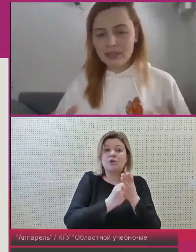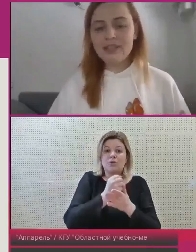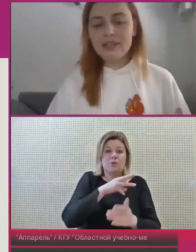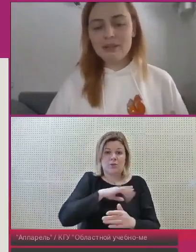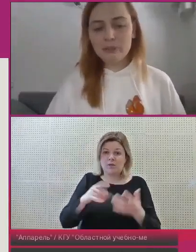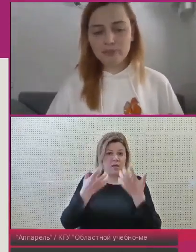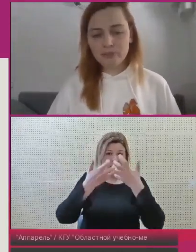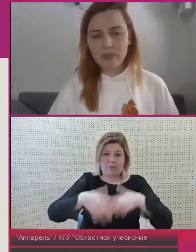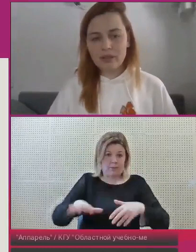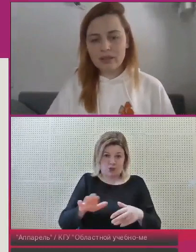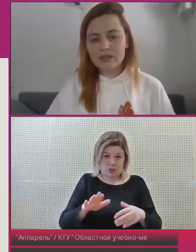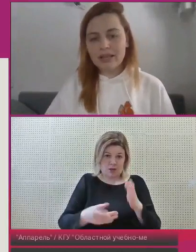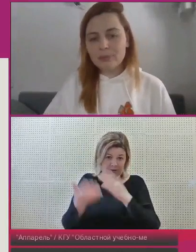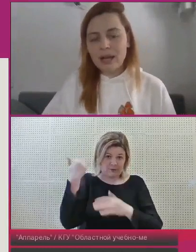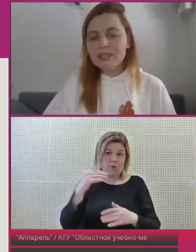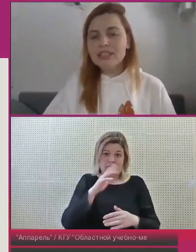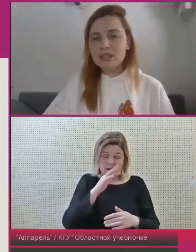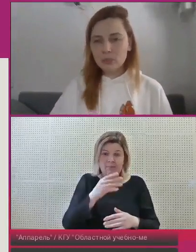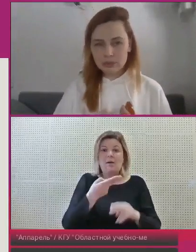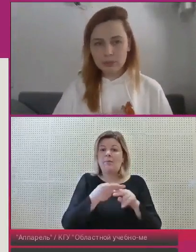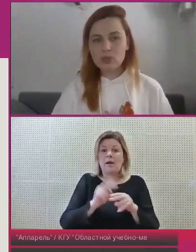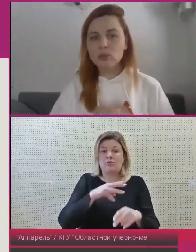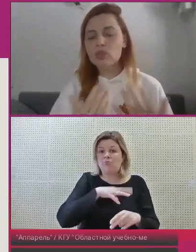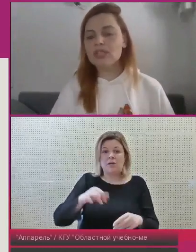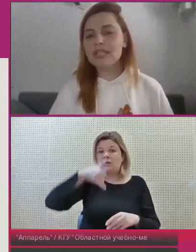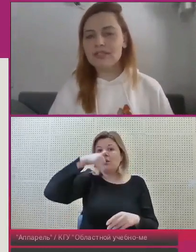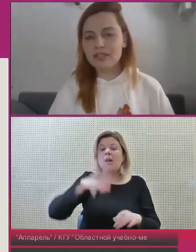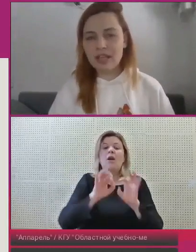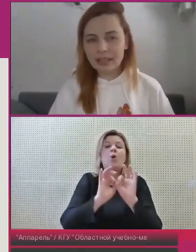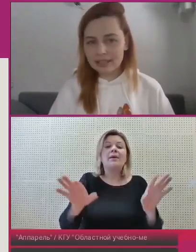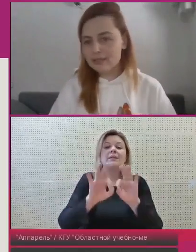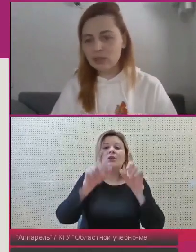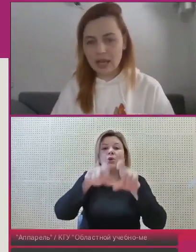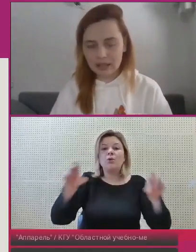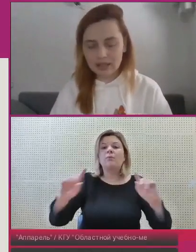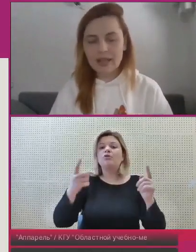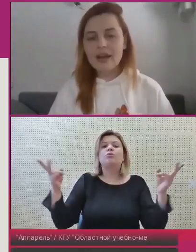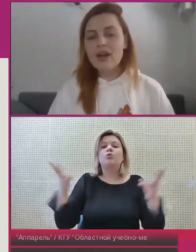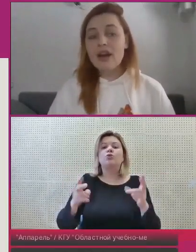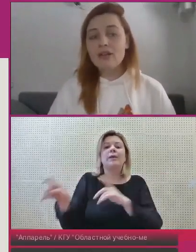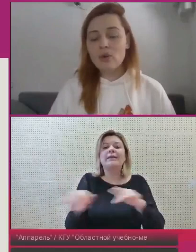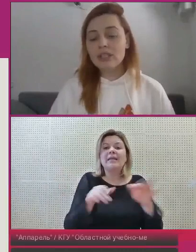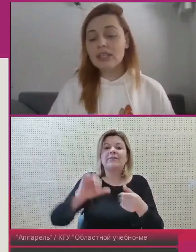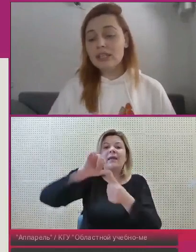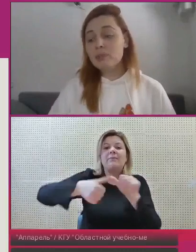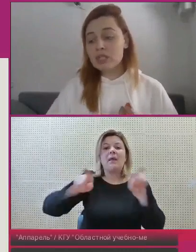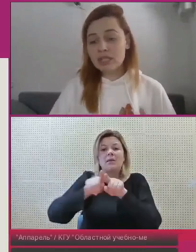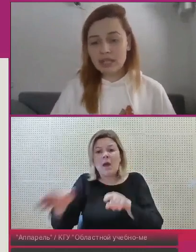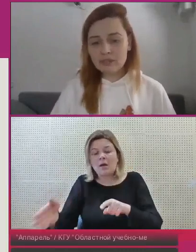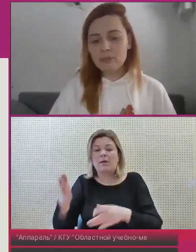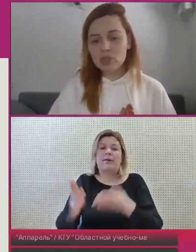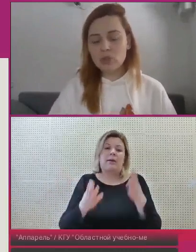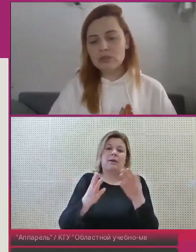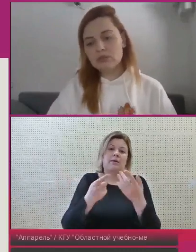не смогли как бы объяснить людям, почему нужно действовать так или вот так. Вот. И